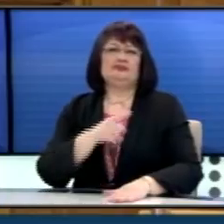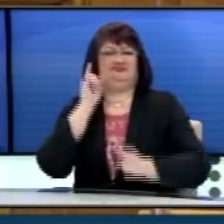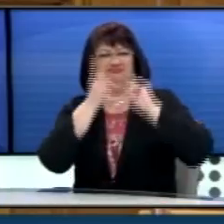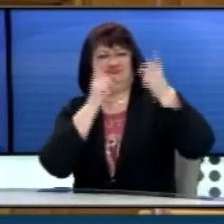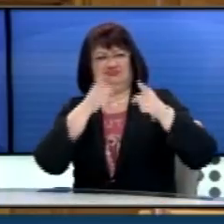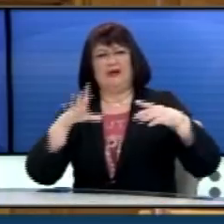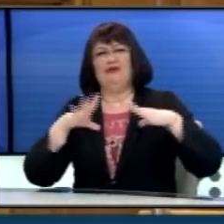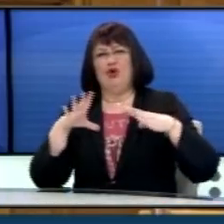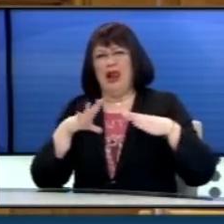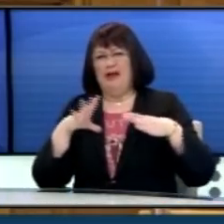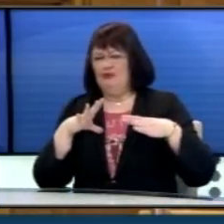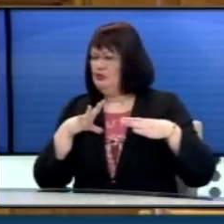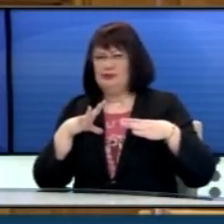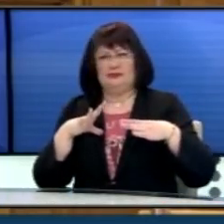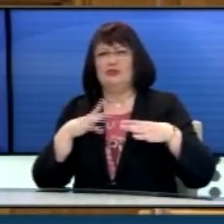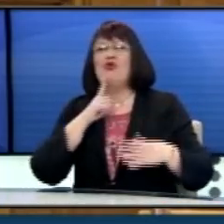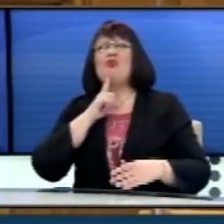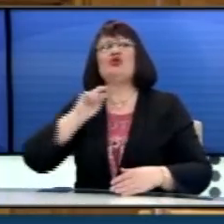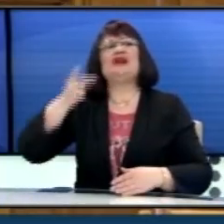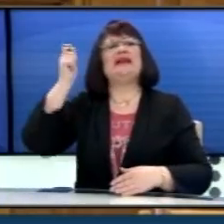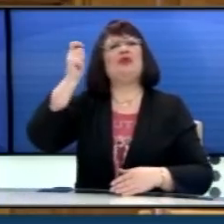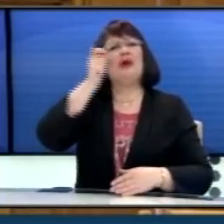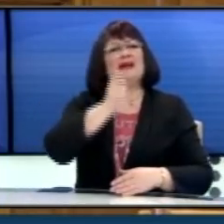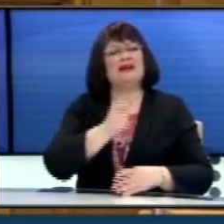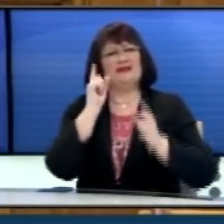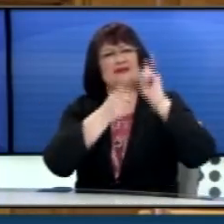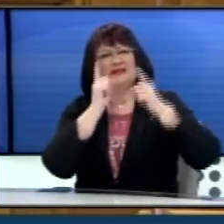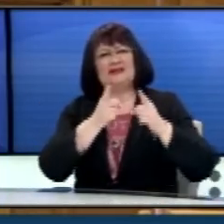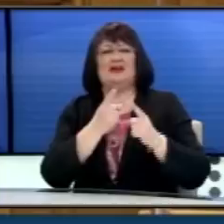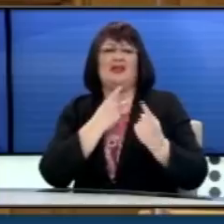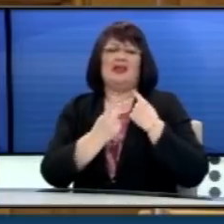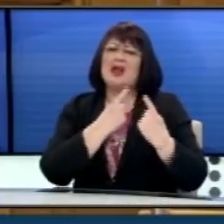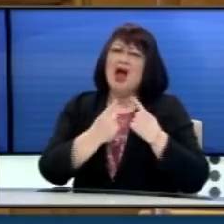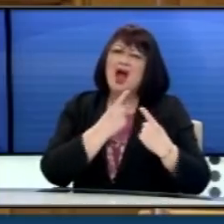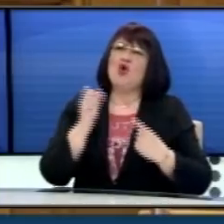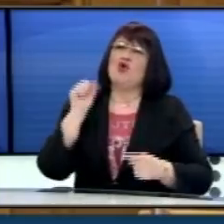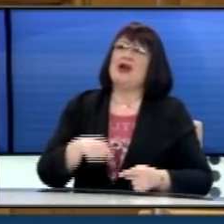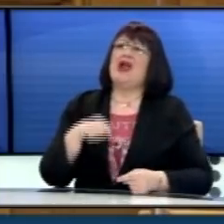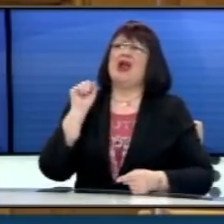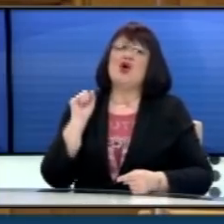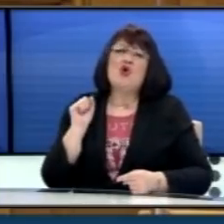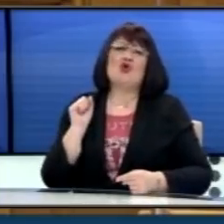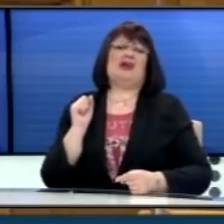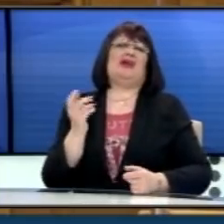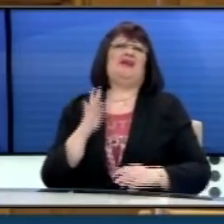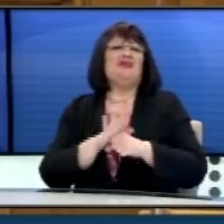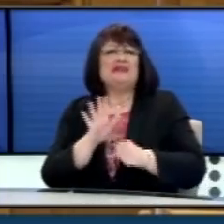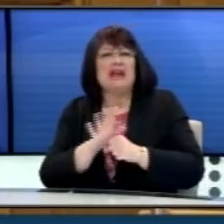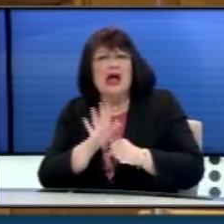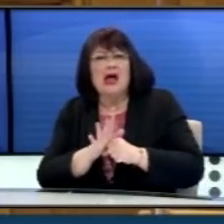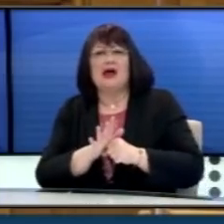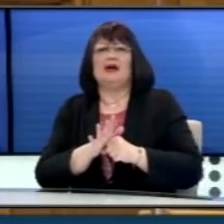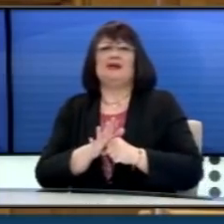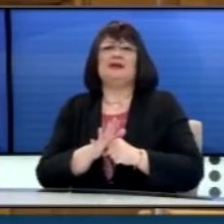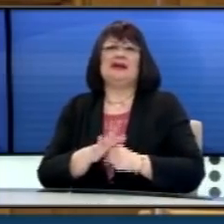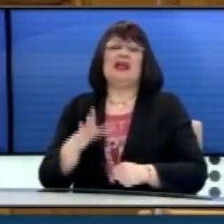κριτικές όπως αυτές που σας κάνουν τα άλλα κόμματα για το αν κάνετε διάλογο, πόσο πολύ είναι αυτός ο διάλογος, αν